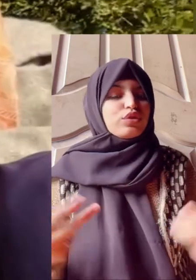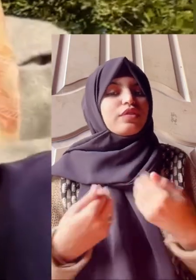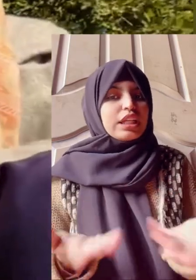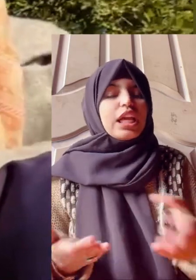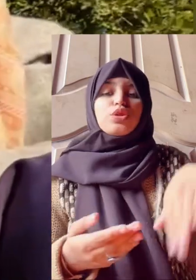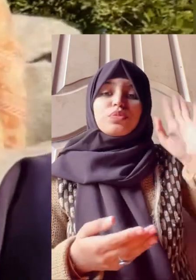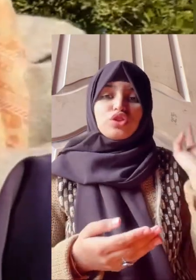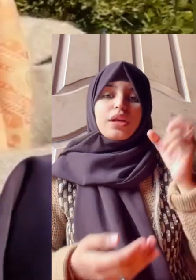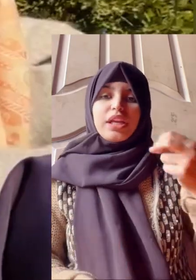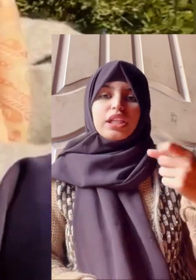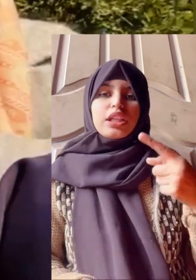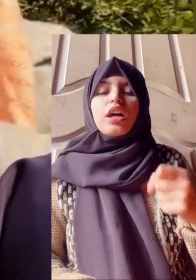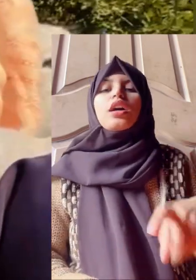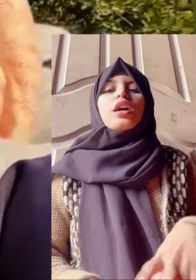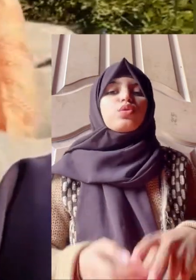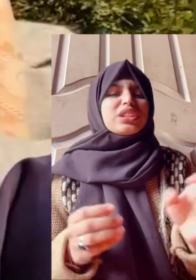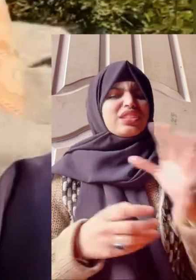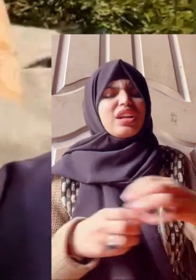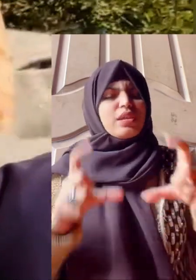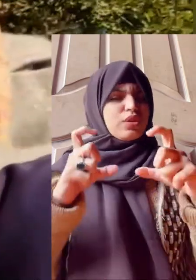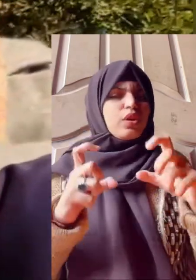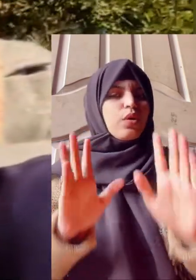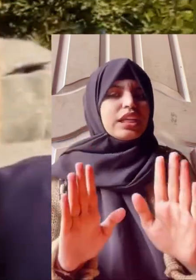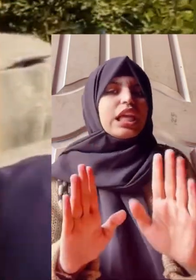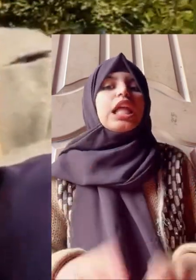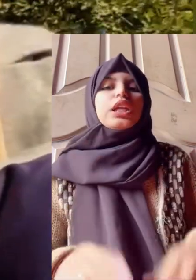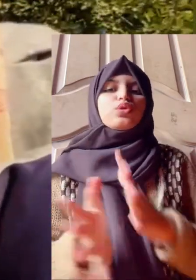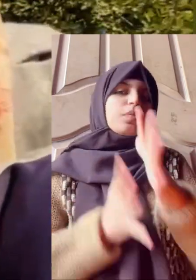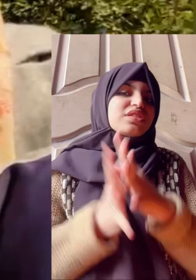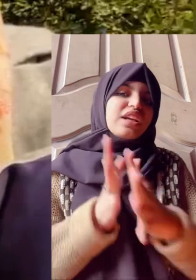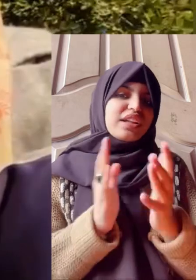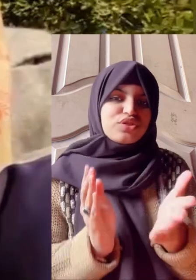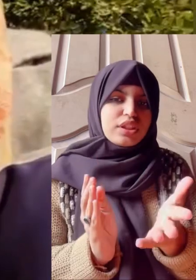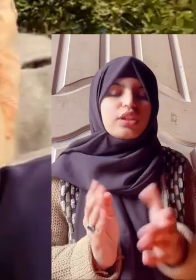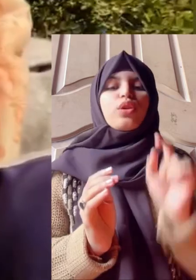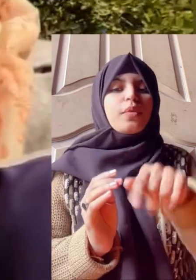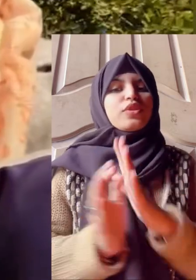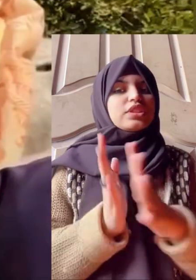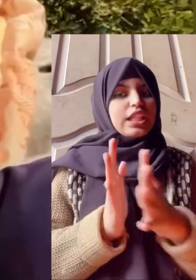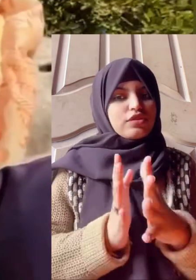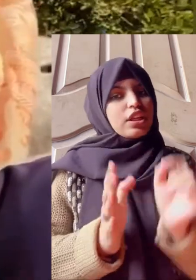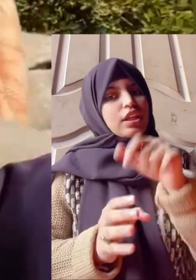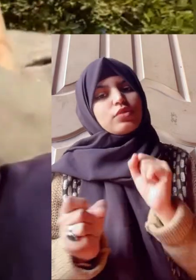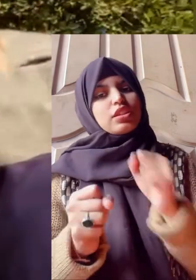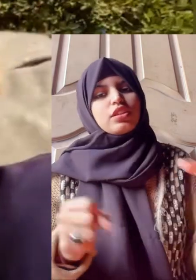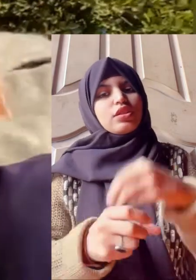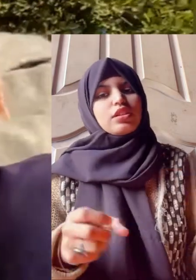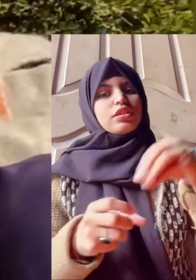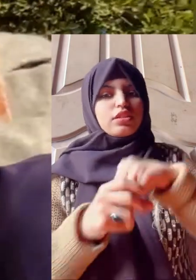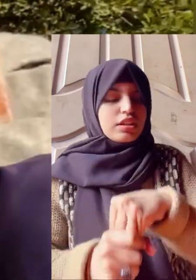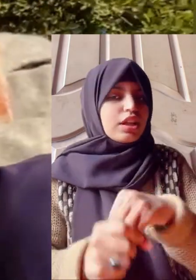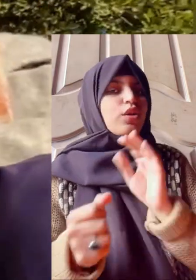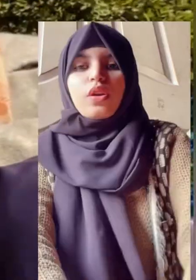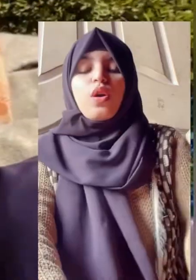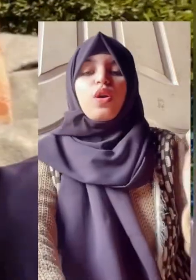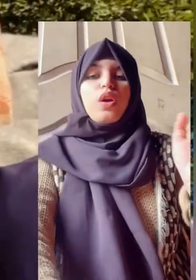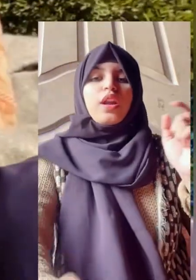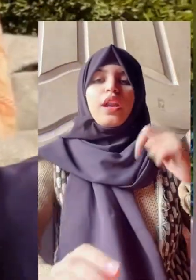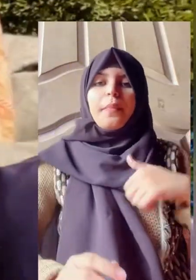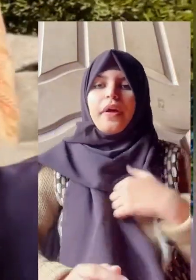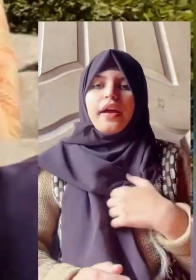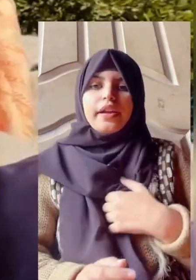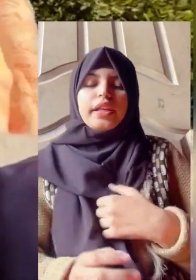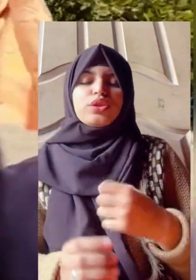हमारी वेकेशंस आई, हमारे फाइनल्स हो गए, सेमेस्टर एंड हुआ, हम घर चले गए, घर से आए और फिर